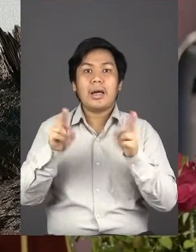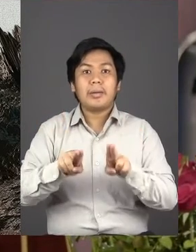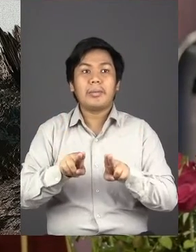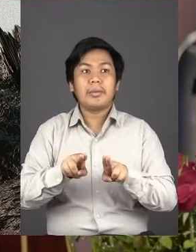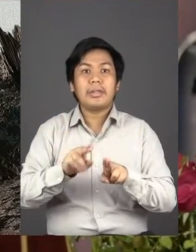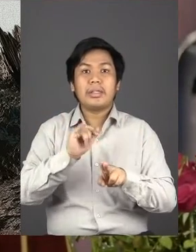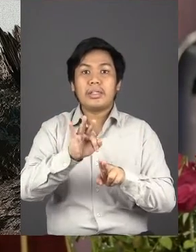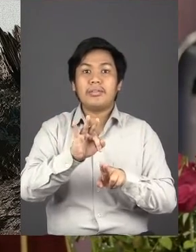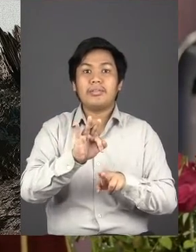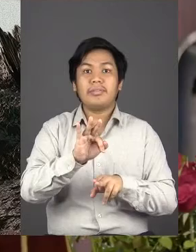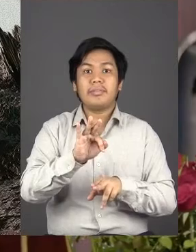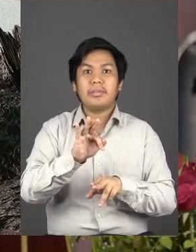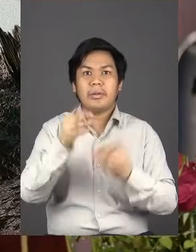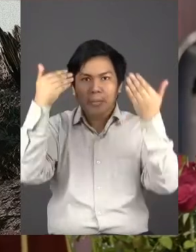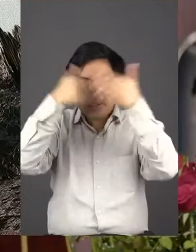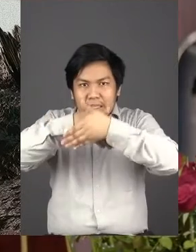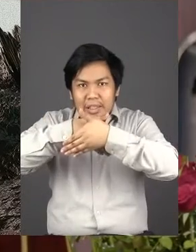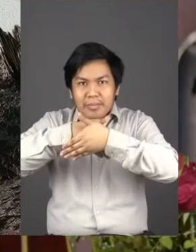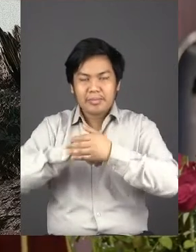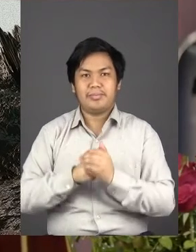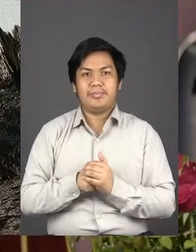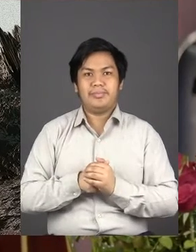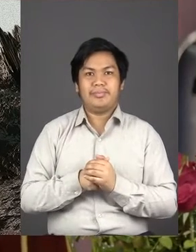pag madilim.